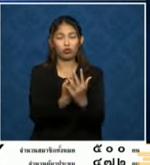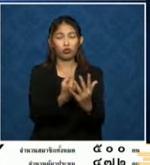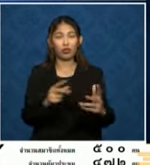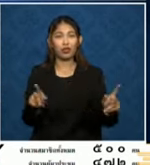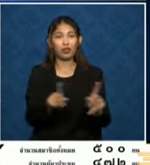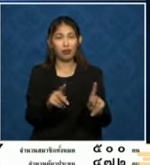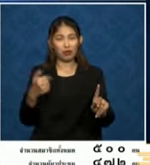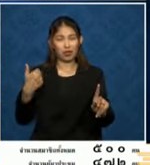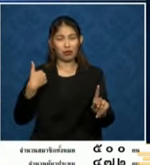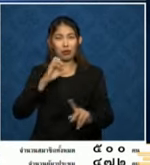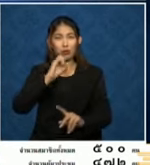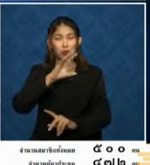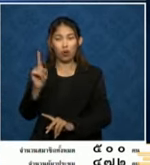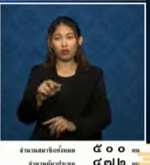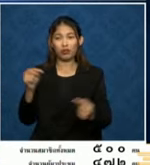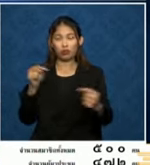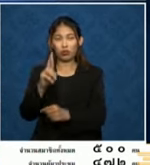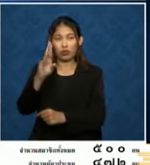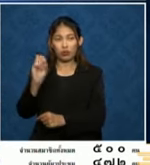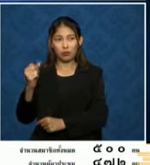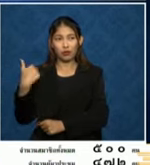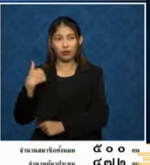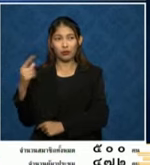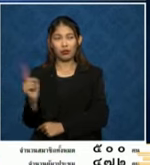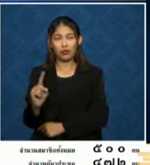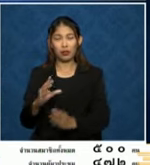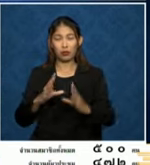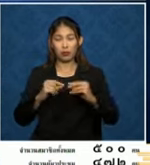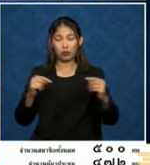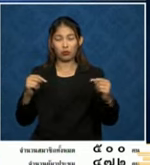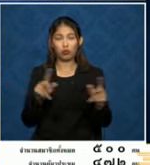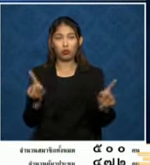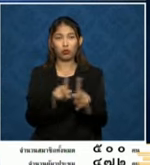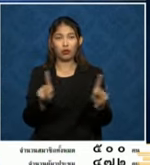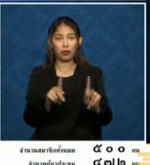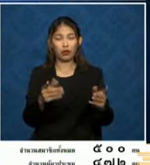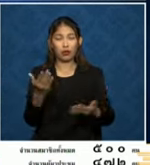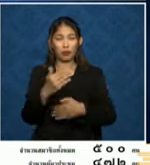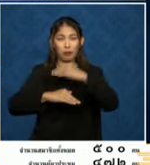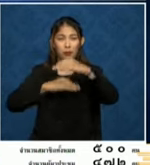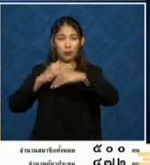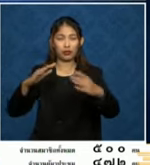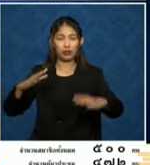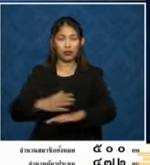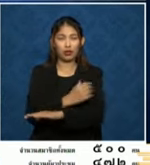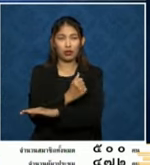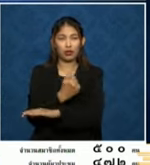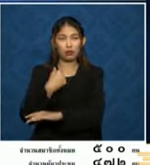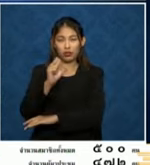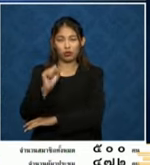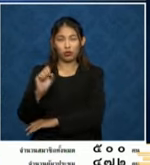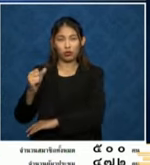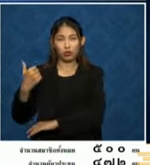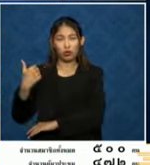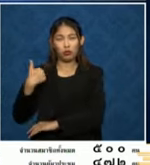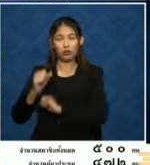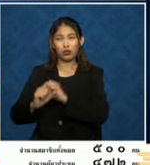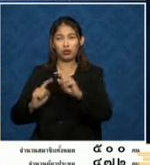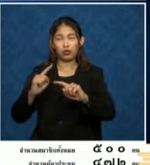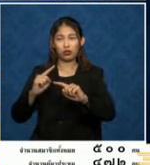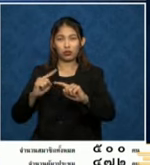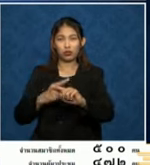การเคยมายืนยันกับสภาเองครับในการประชุมกับคณะกรรมการพัฒนาการเมืองสภาผู้แทนราษฎรเมื่อวันที่2พฤศจิกายนเมื่อป